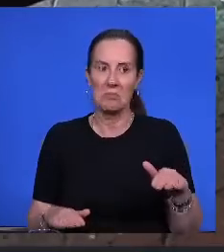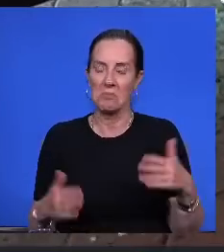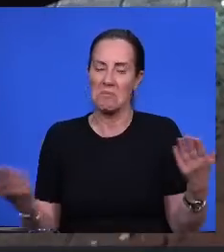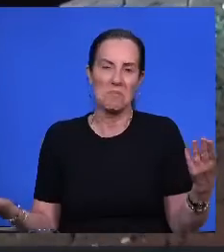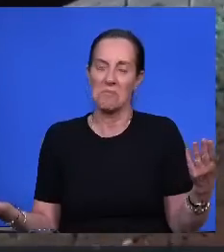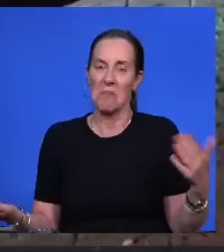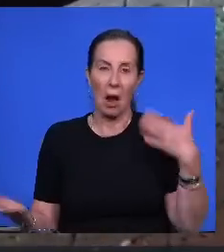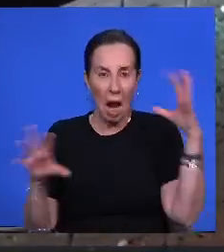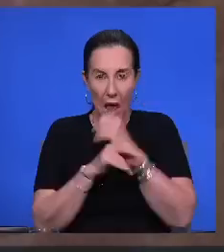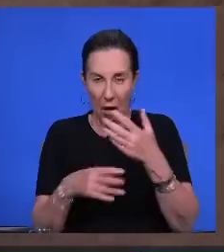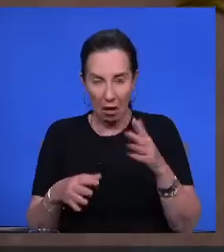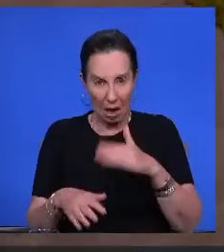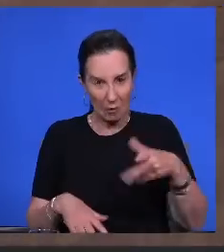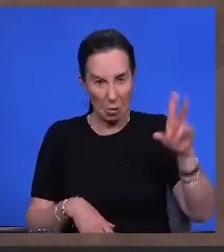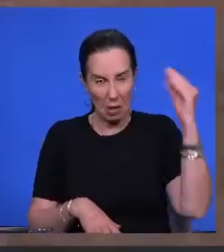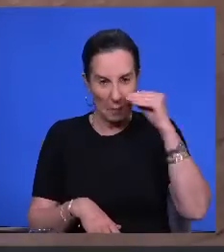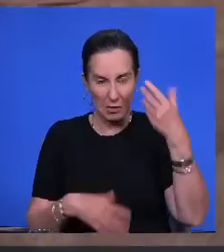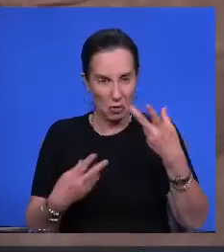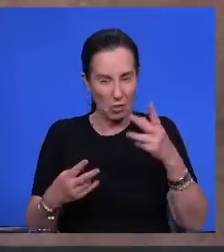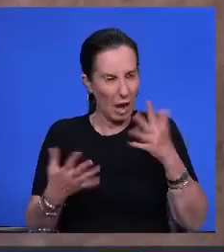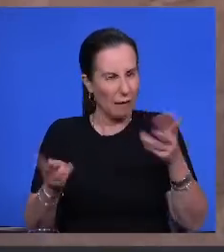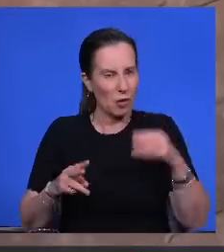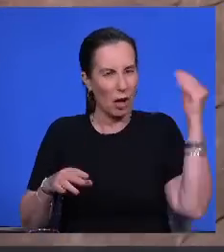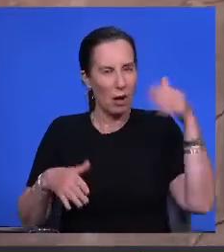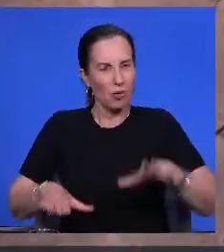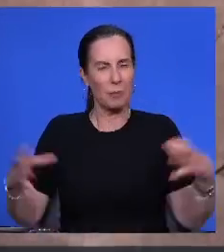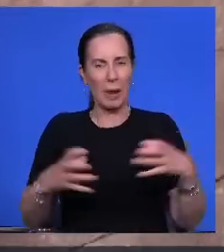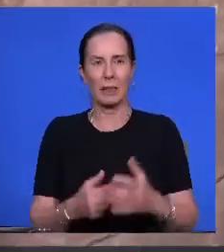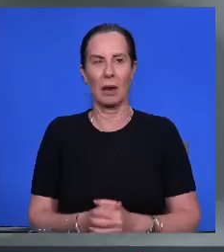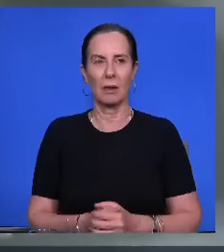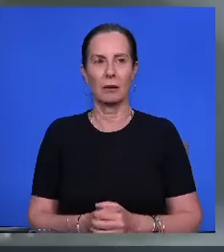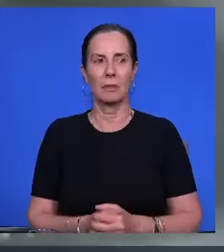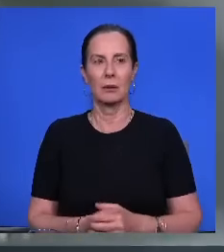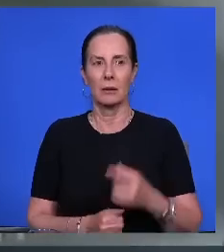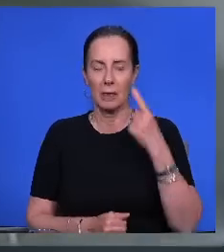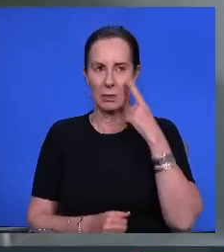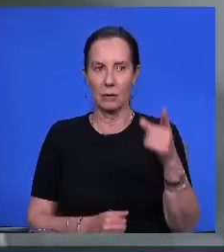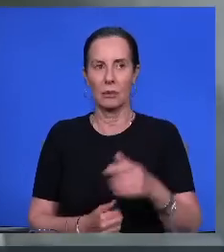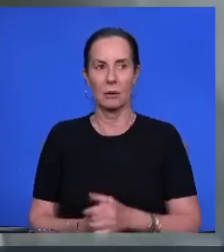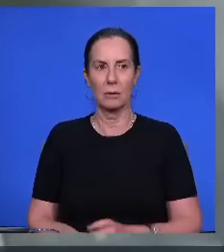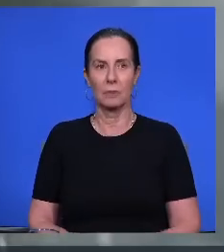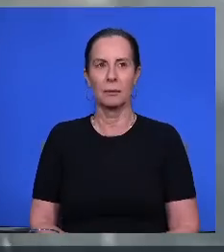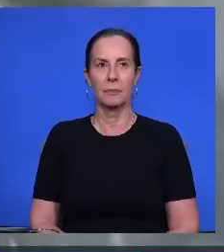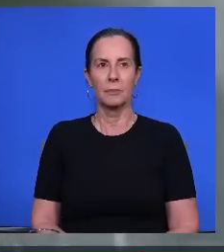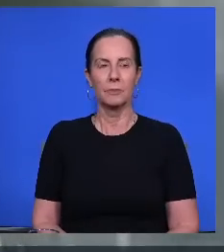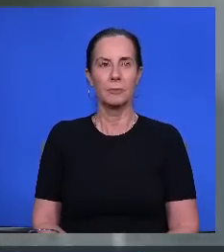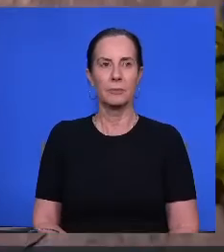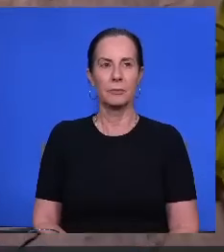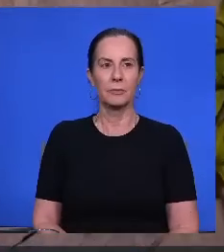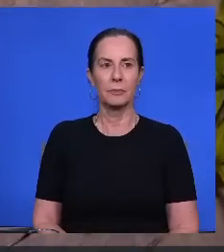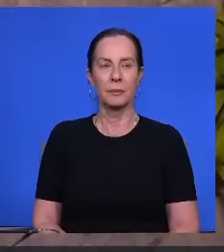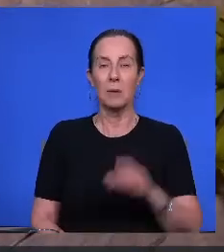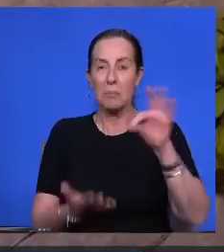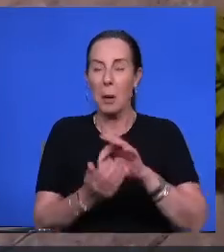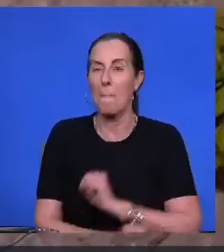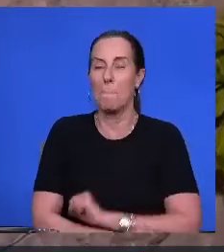הולכים לבית ספר ויושבים בכיתה. תראה את הצילום מהמצלמת הבטחה, איזה דבר. זה רגע הפיצוץ.